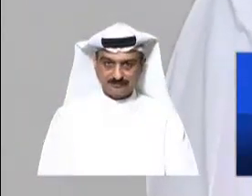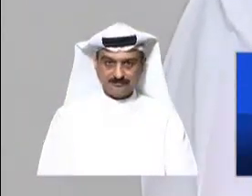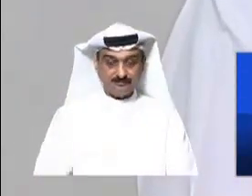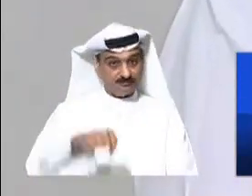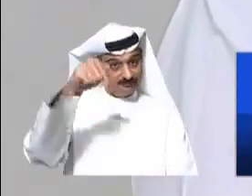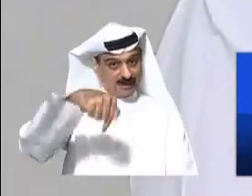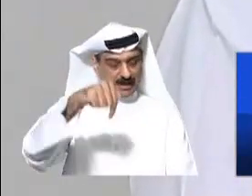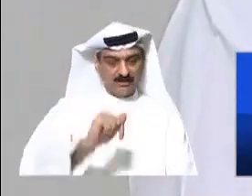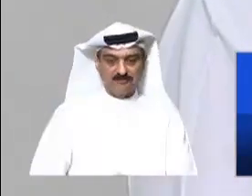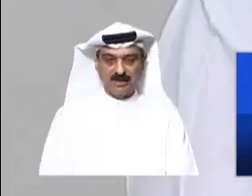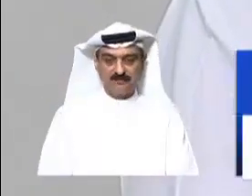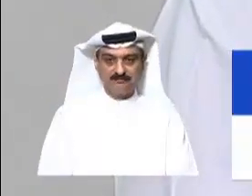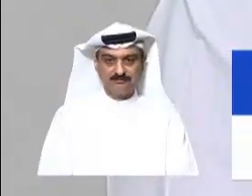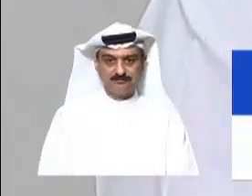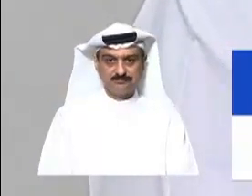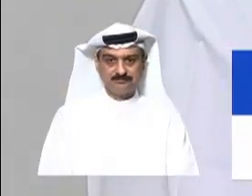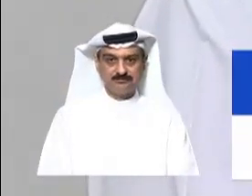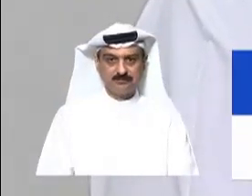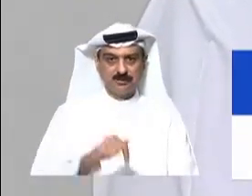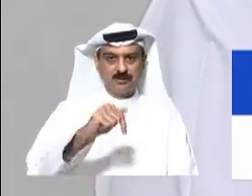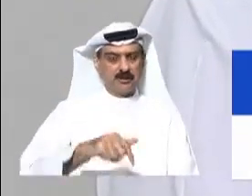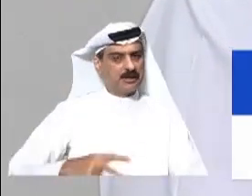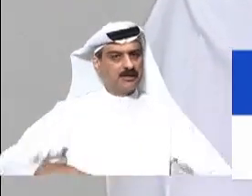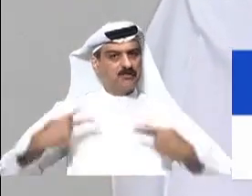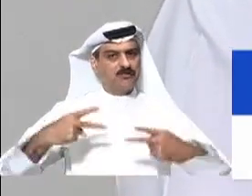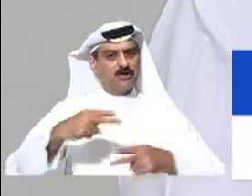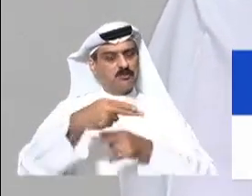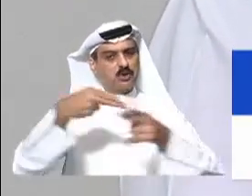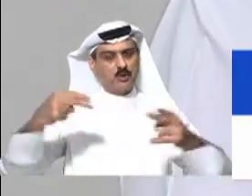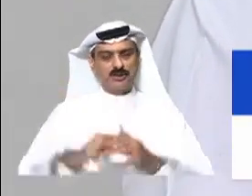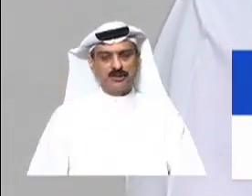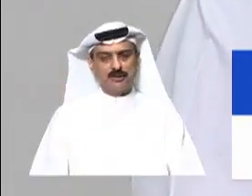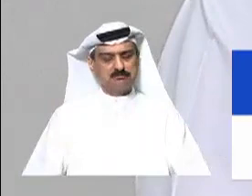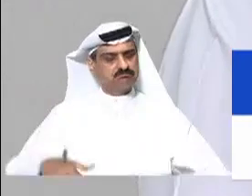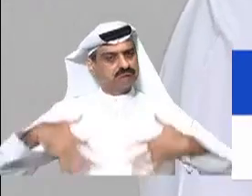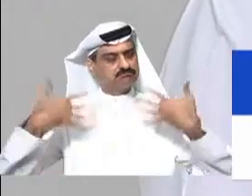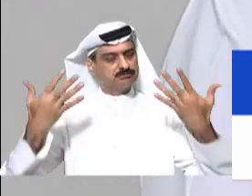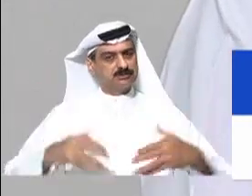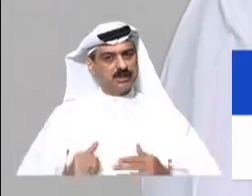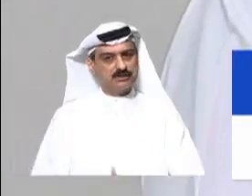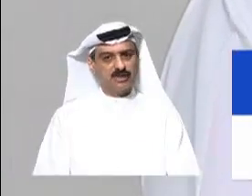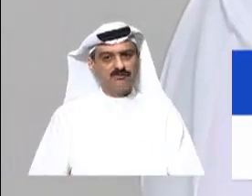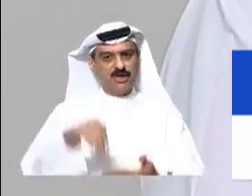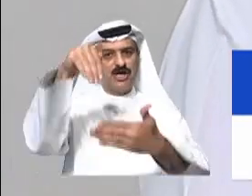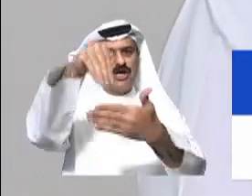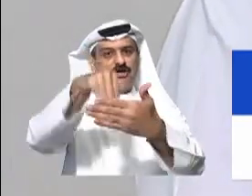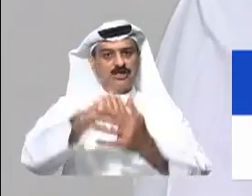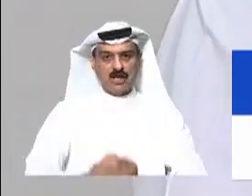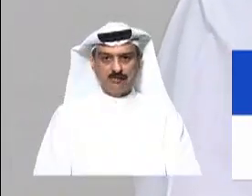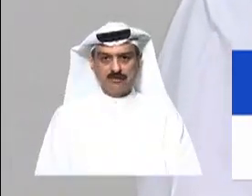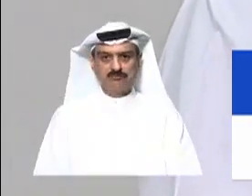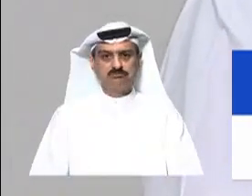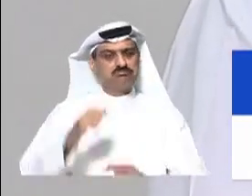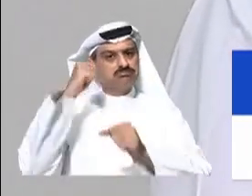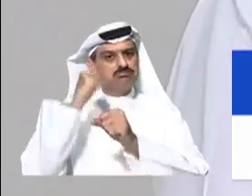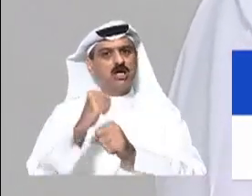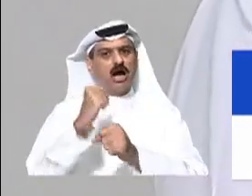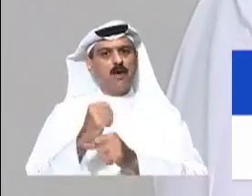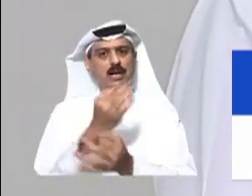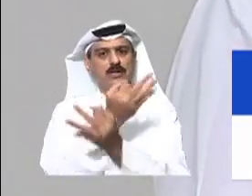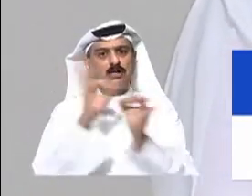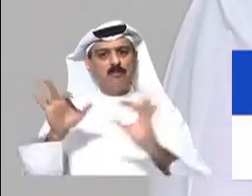المناسبة العزيزة اللي يفخر فيها كل كويتي، لابد أن يكون هناك تضافر لجميع الجهود لتقديم هذا العرس